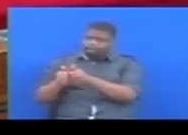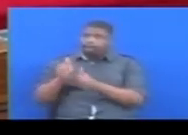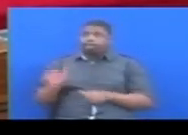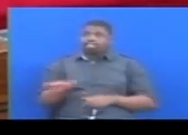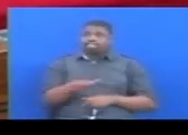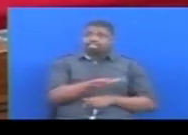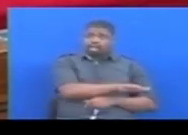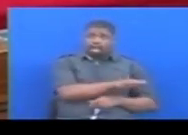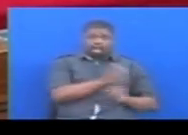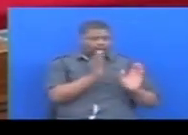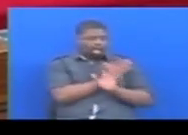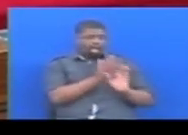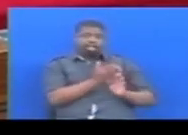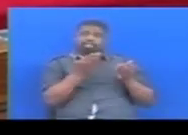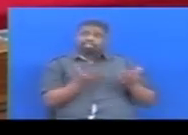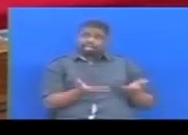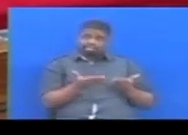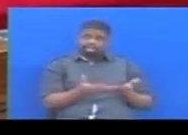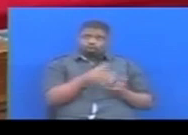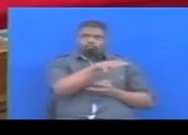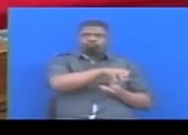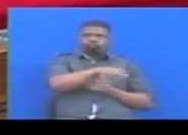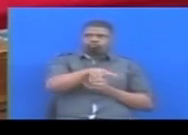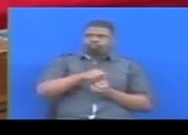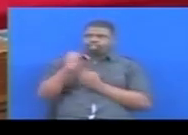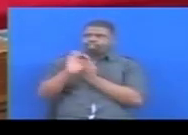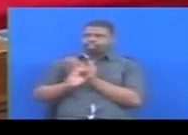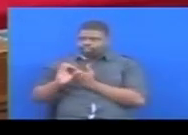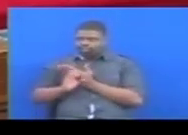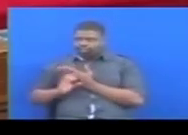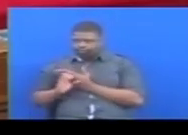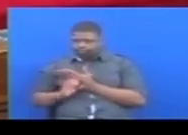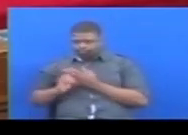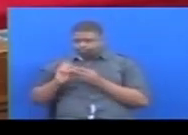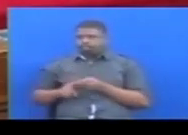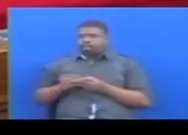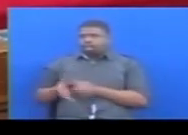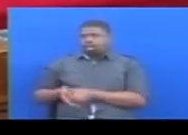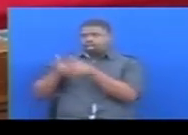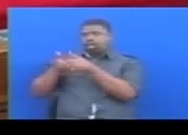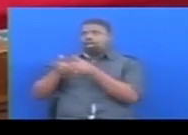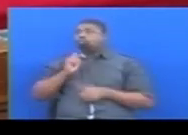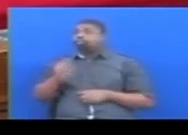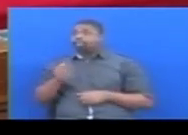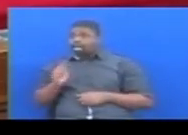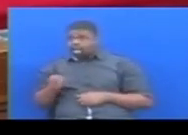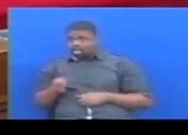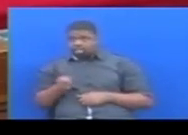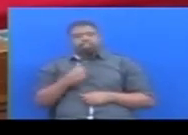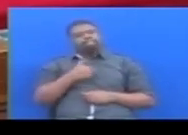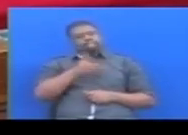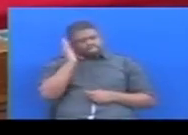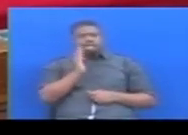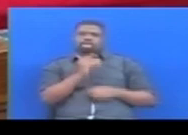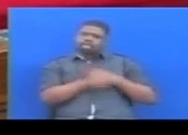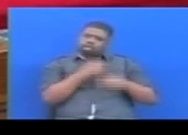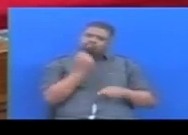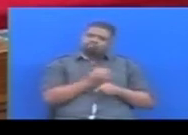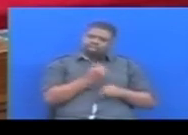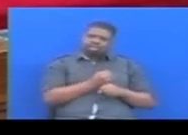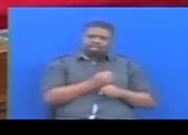hali ya sasa ya uvuvi nchini. Mheshimiwa Naibu Spika, serikali pia inafanya yafuatayo ili kuvisaidia